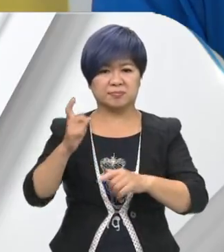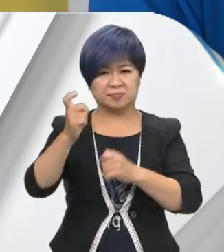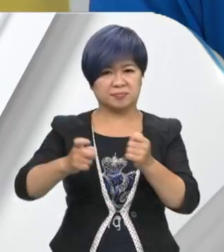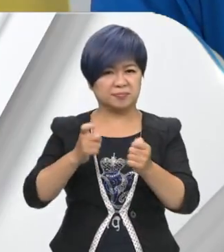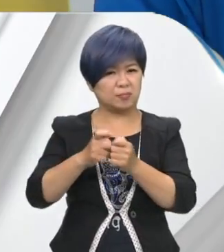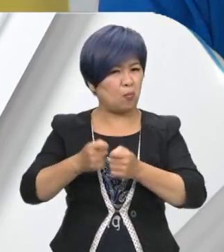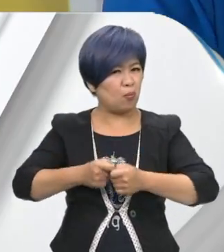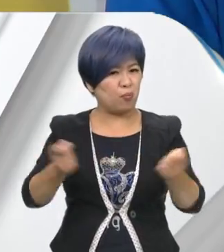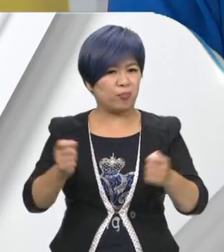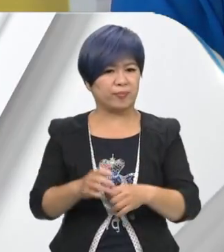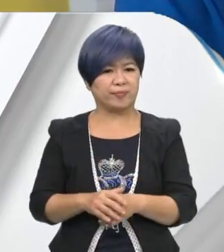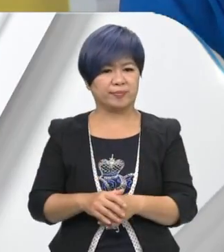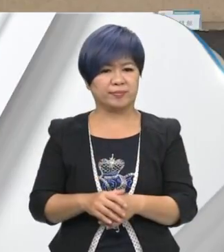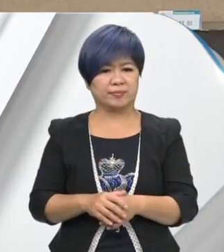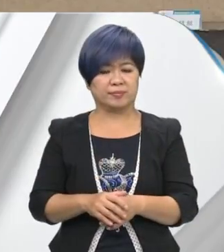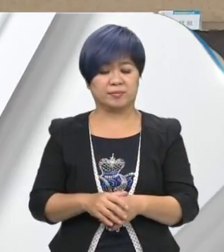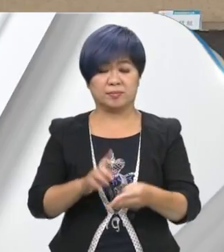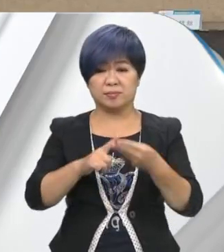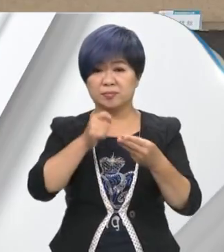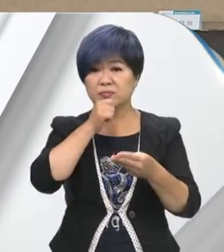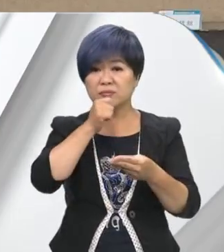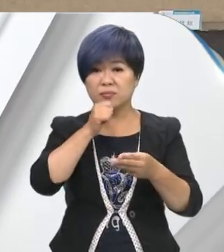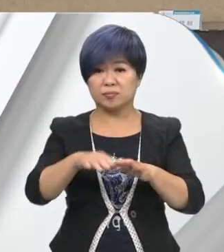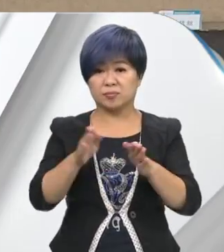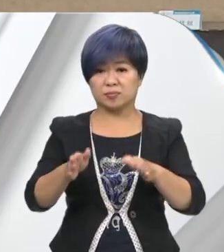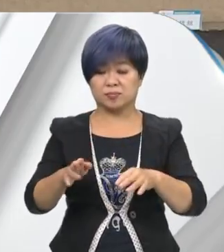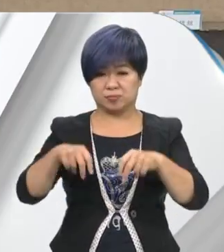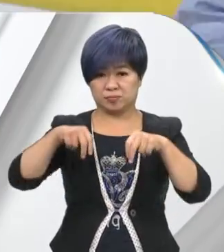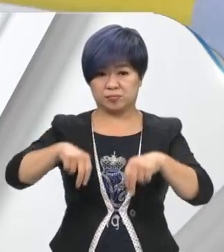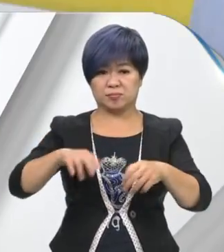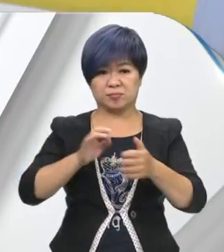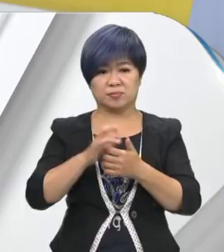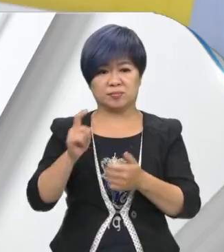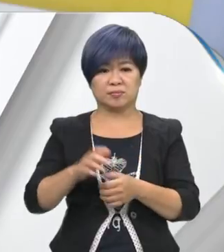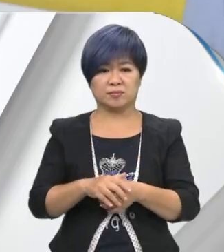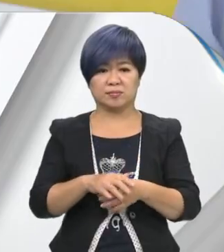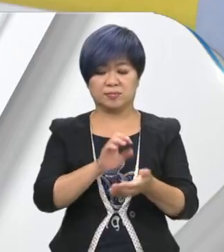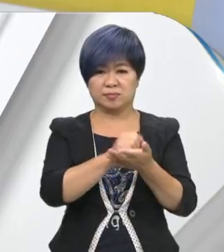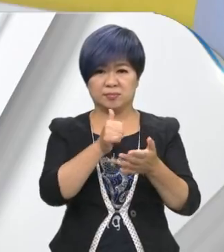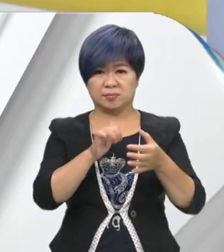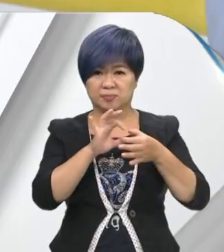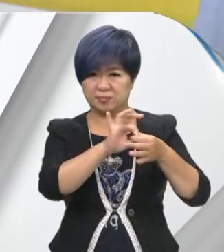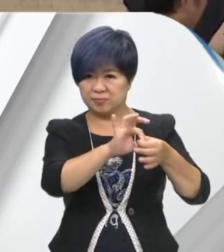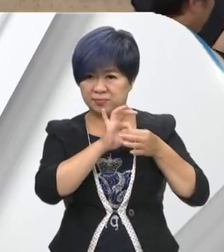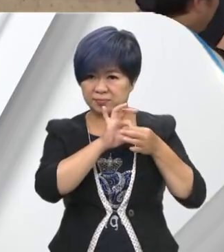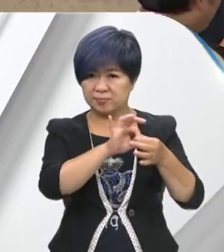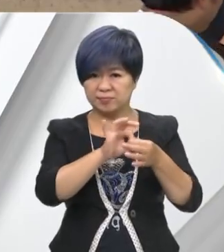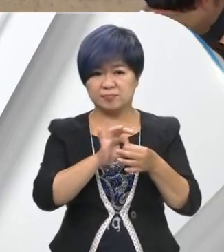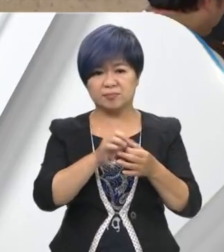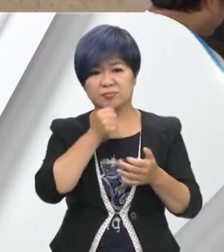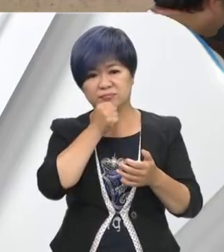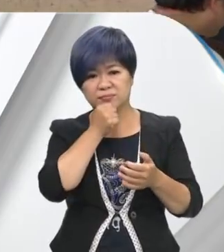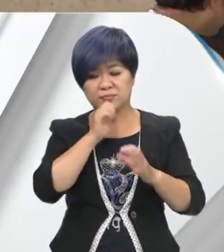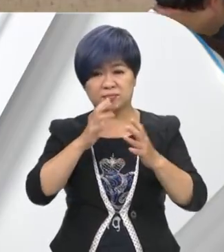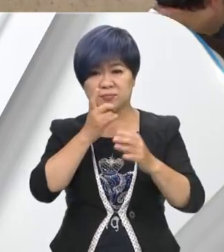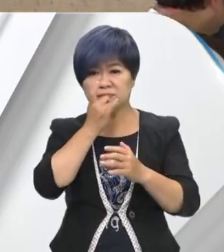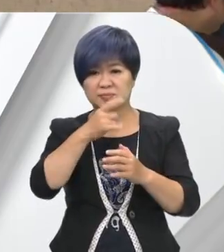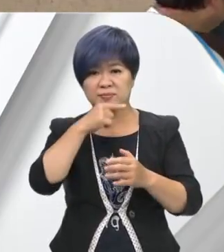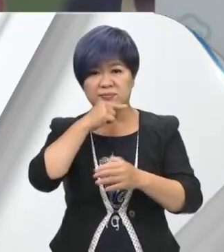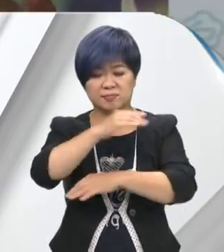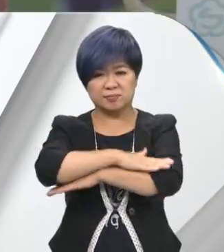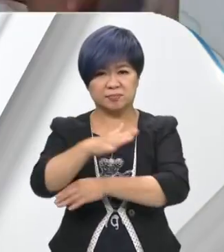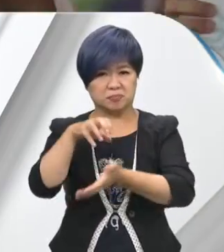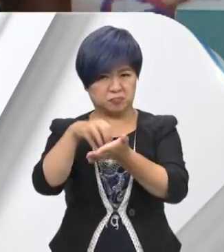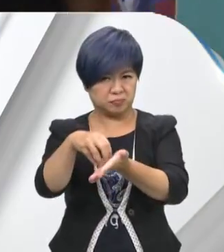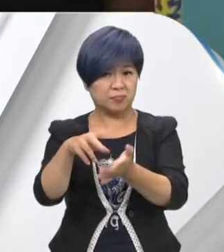在教研社主播台上，记者喺小朋友模拟主播同记者连线的时况，而等喺今年热播书中嘅记